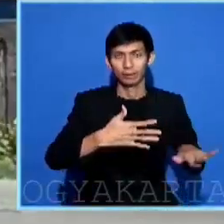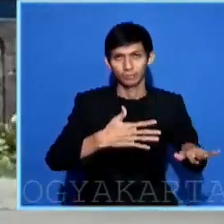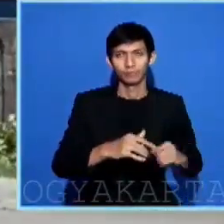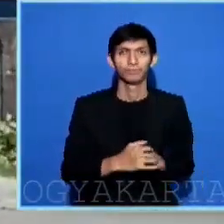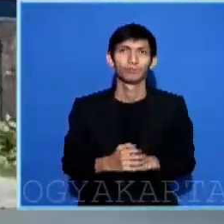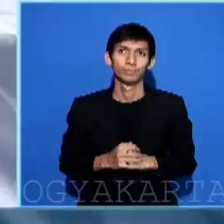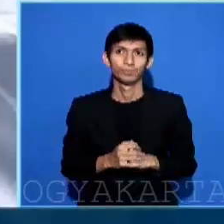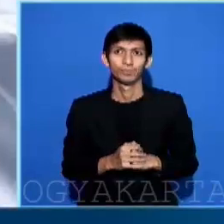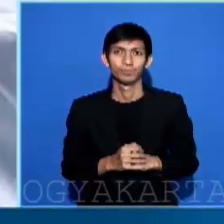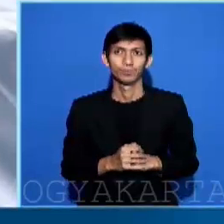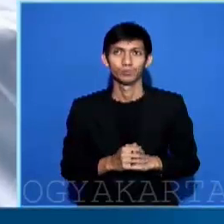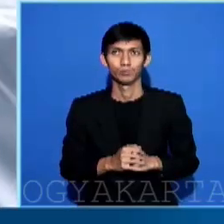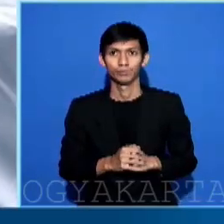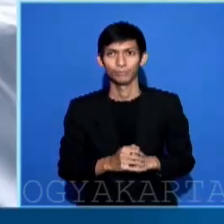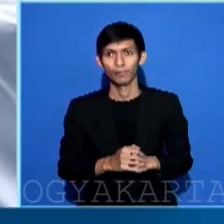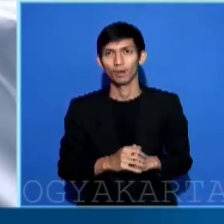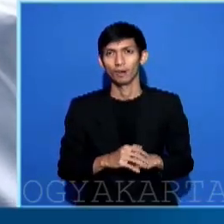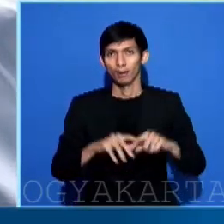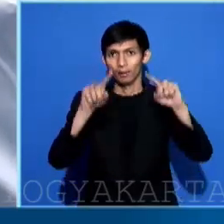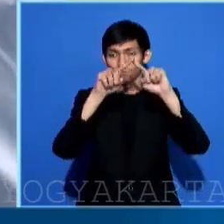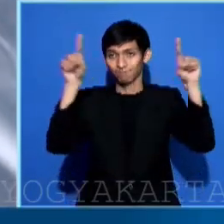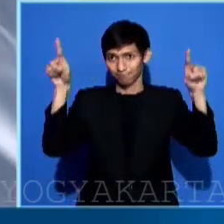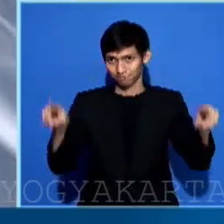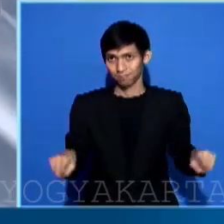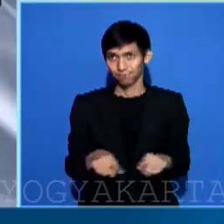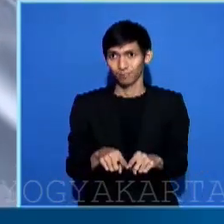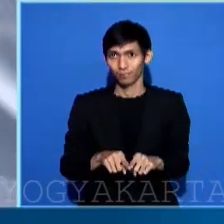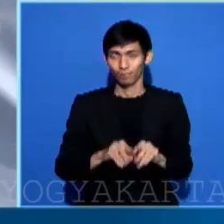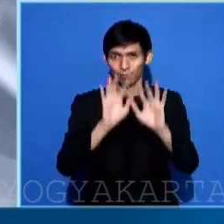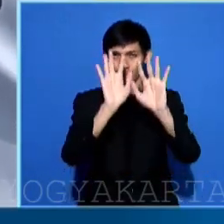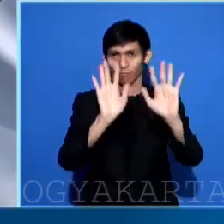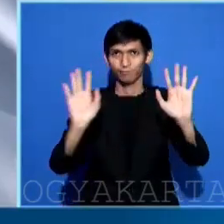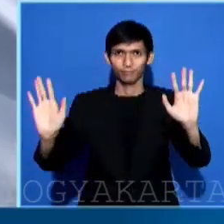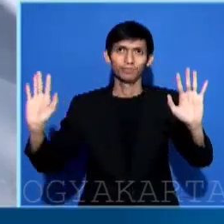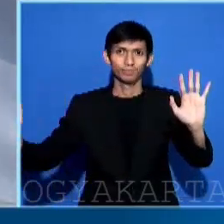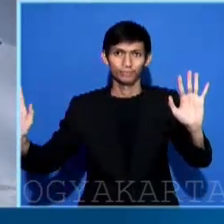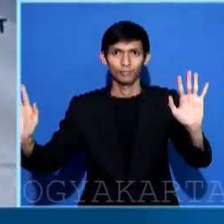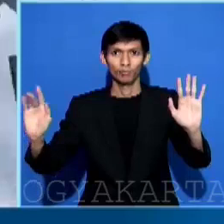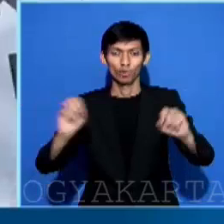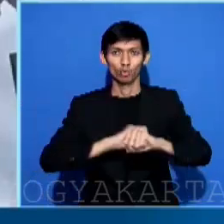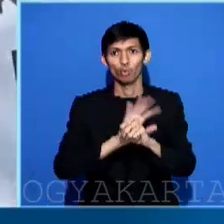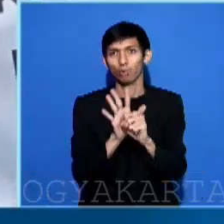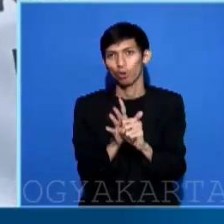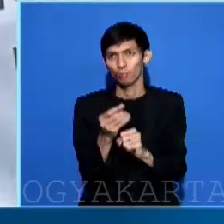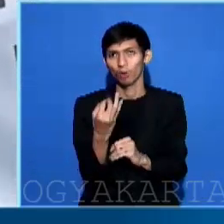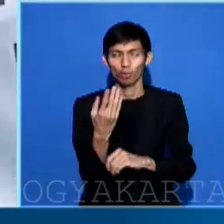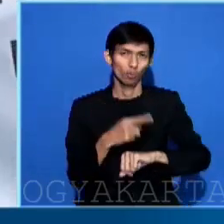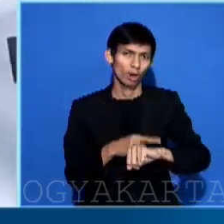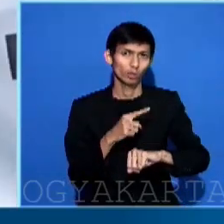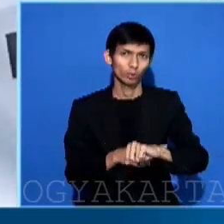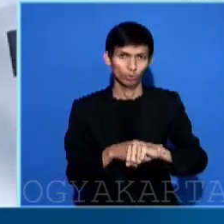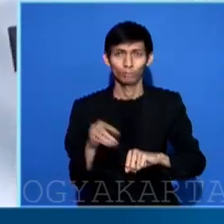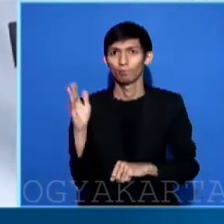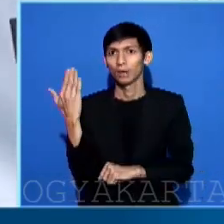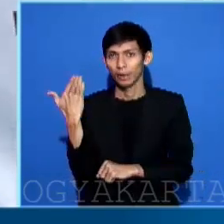Sejumlah spanduk terpasang di sekitar kawasan Bendungan Kamijoro, Sentolo, Kulon Progo sejak beberapa waktu terakhir. Spanduk